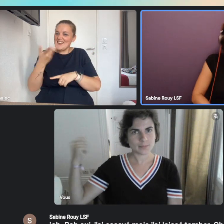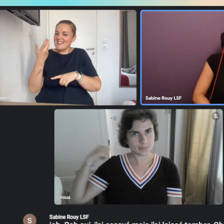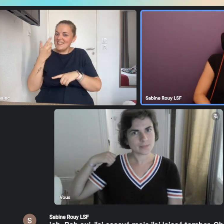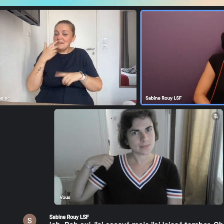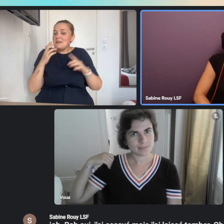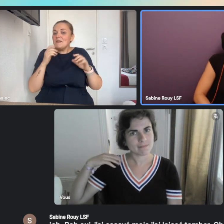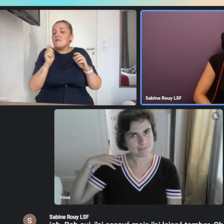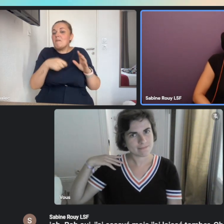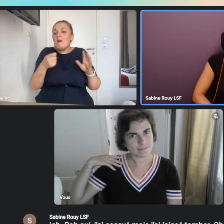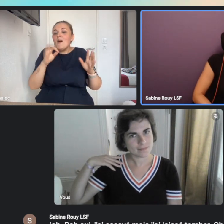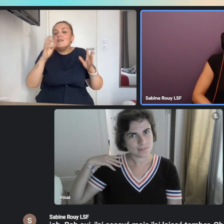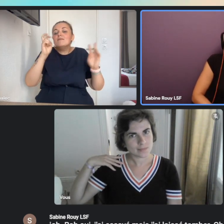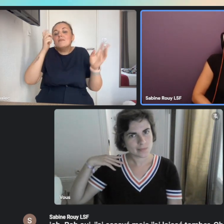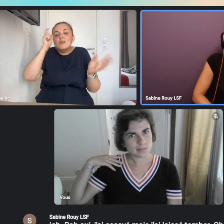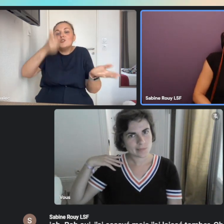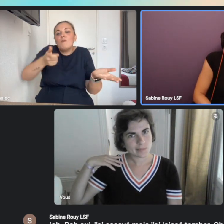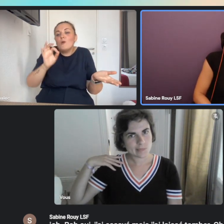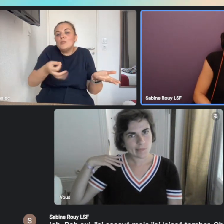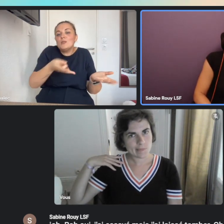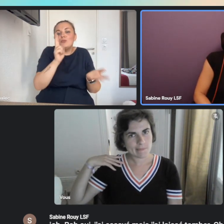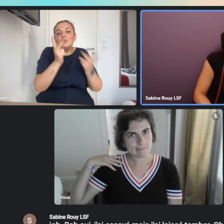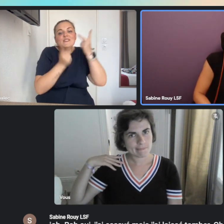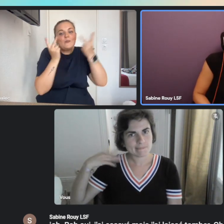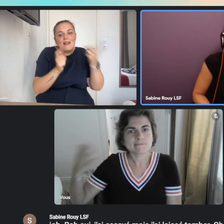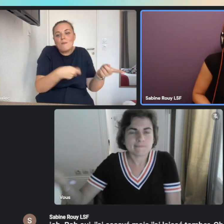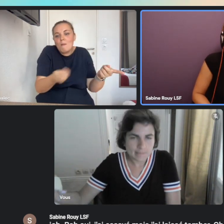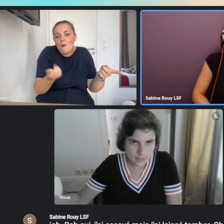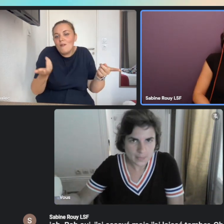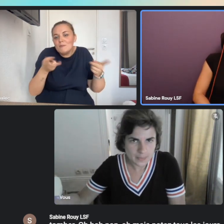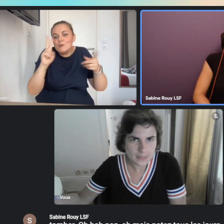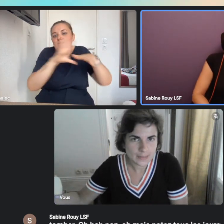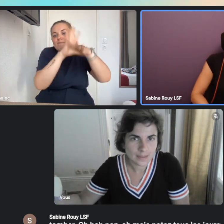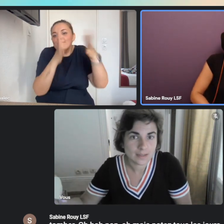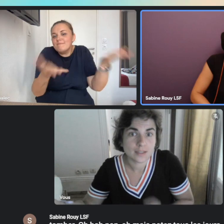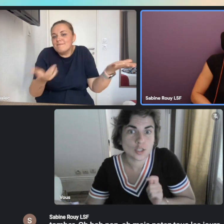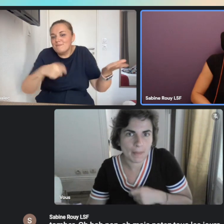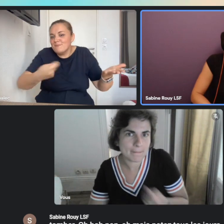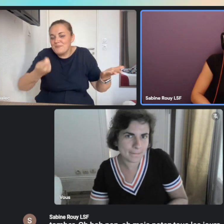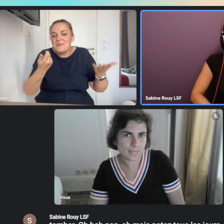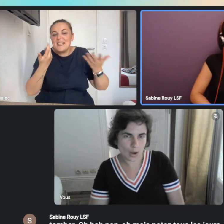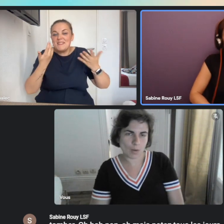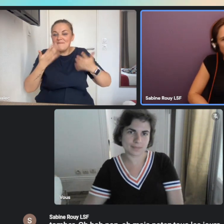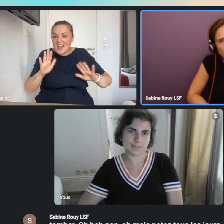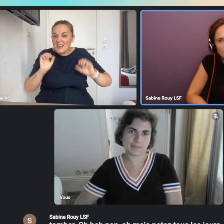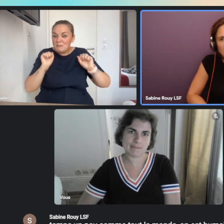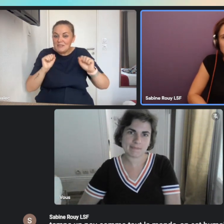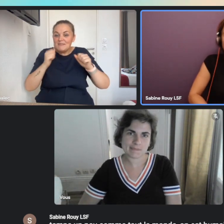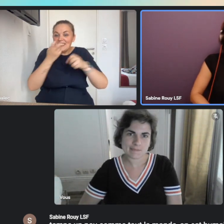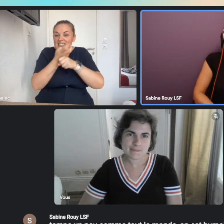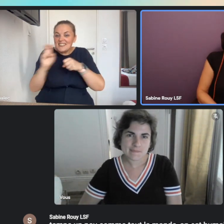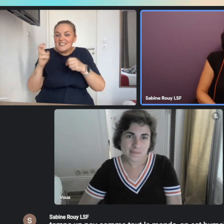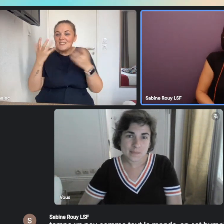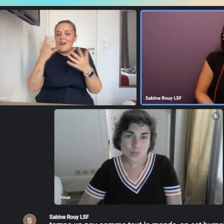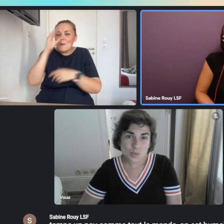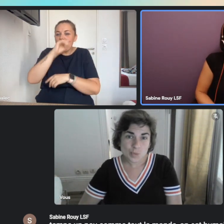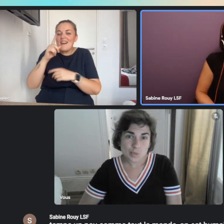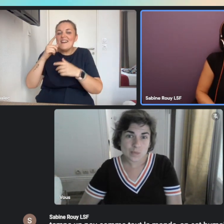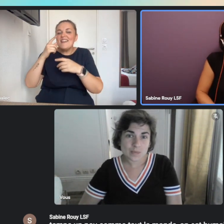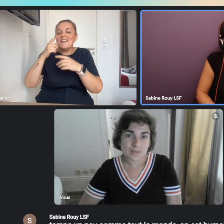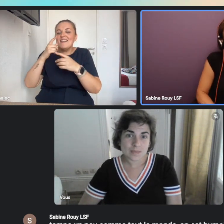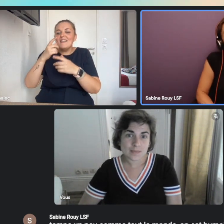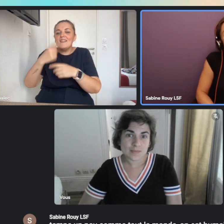visions différentes, bah, logiquement, oui, ce serait davantage visuel chez les sourds avec davantage d'images, mais